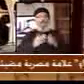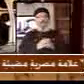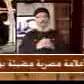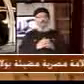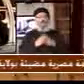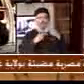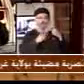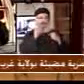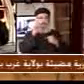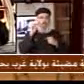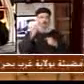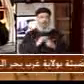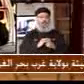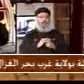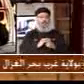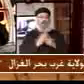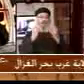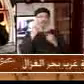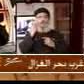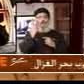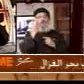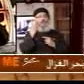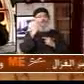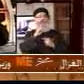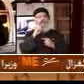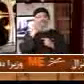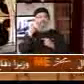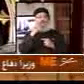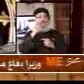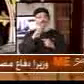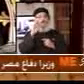وارجع وأقول لكم مش الحكاية بتصلي صلاة ولا